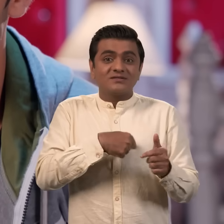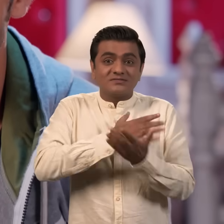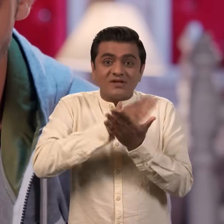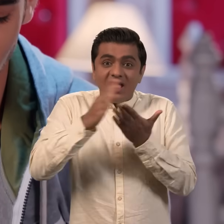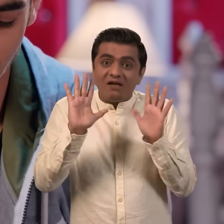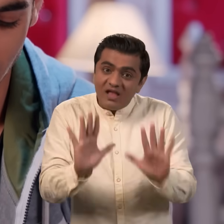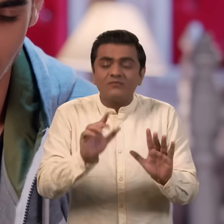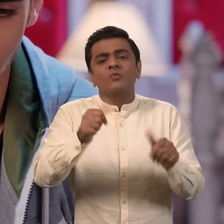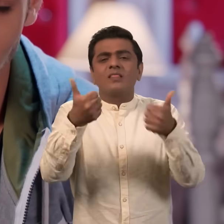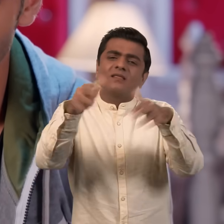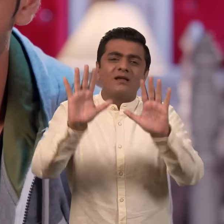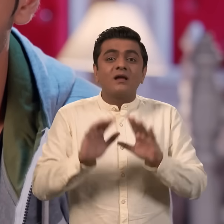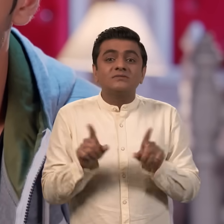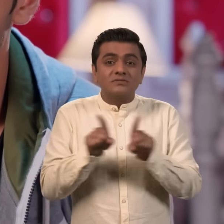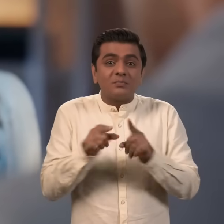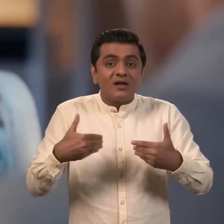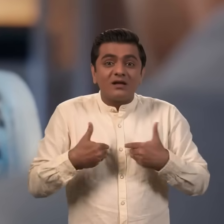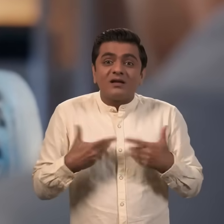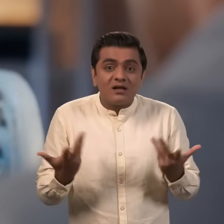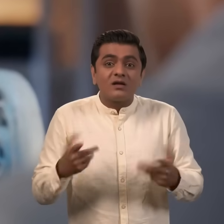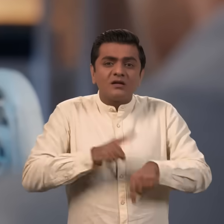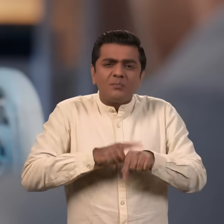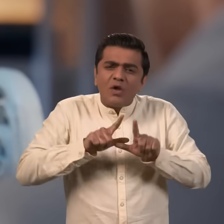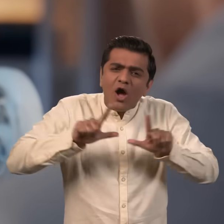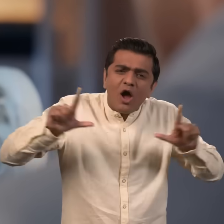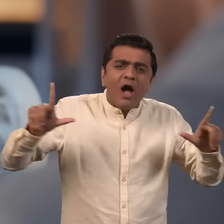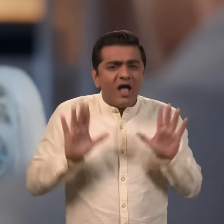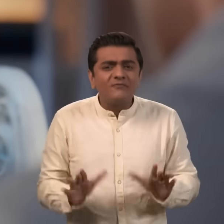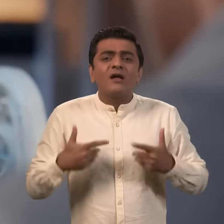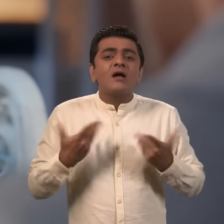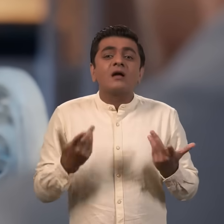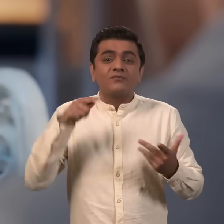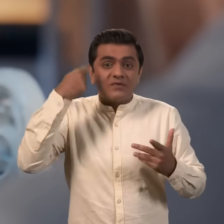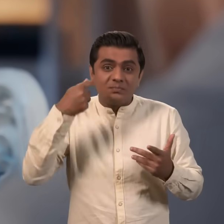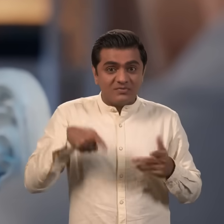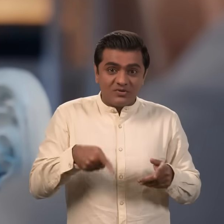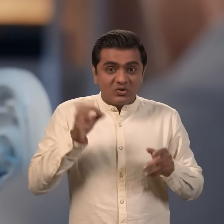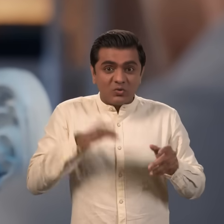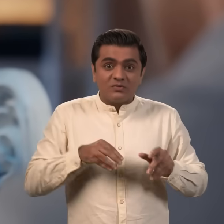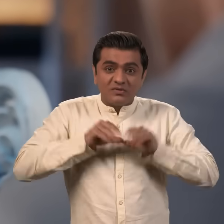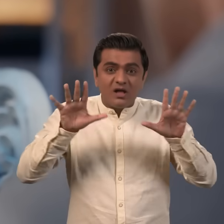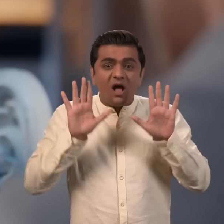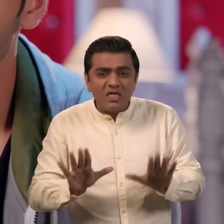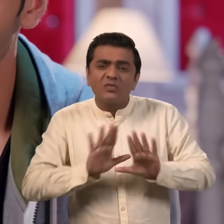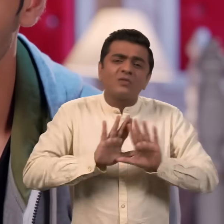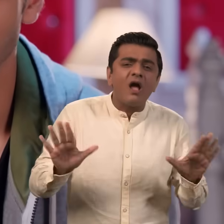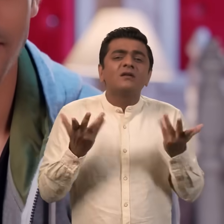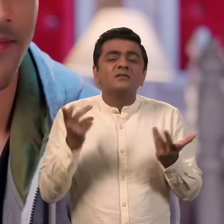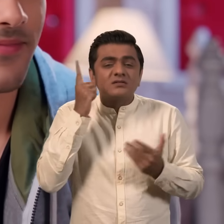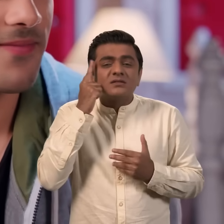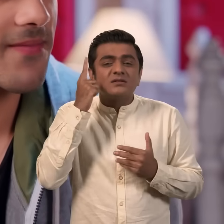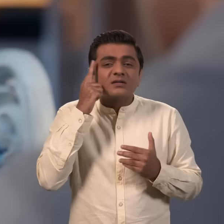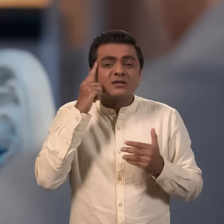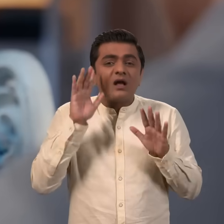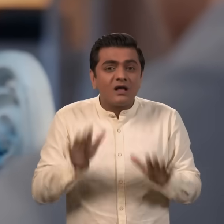हैं। अब मुझे ही देखो ना, हाँ, वो तुमसे ज्यादा टाइम तो मैं लेता हूँ ये डिसाइड करने के लिए कि अपना नया वीडियो अपलोड करूं या नहीं